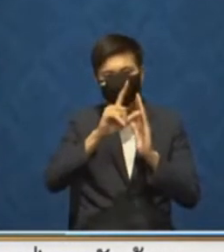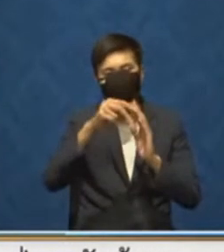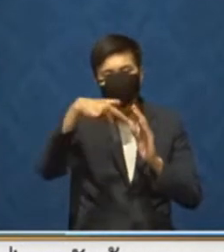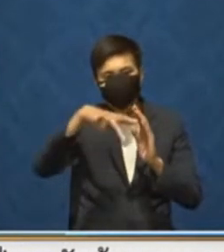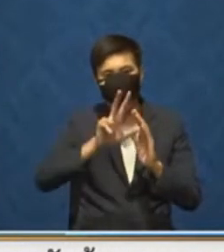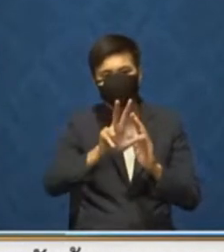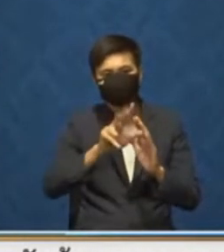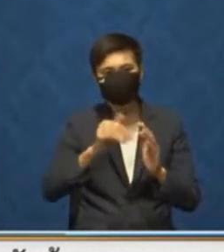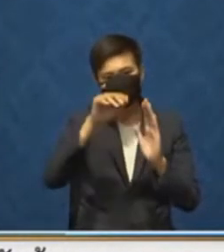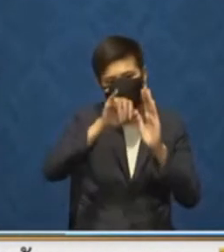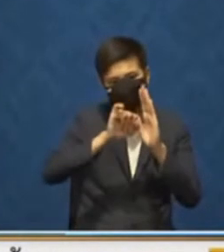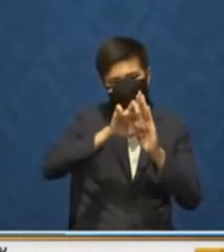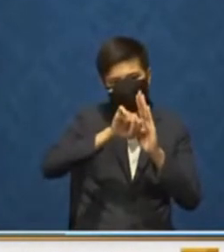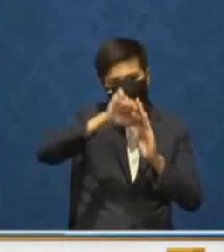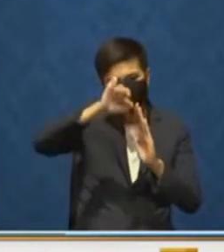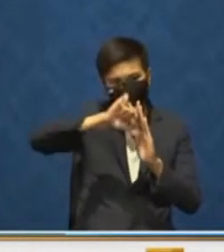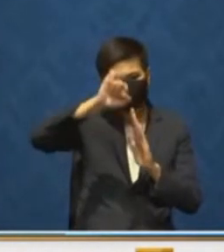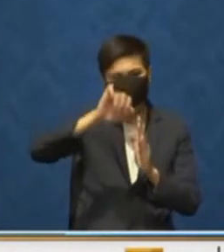อ่า